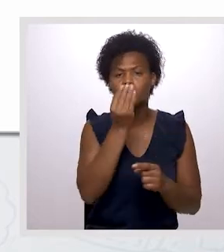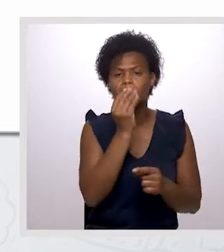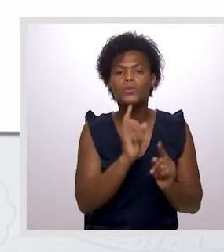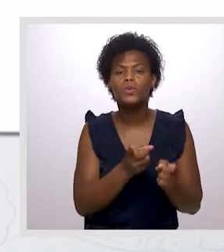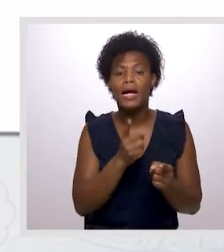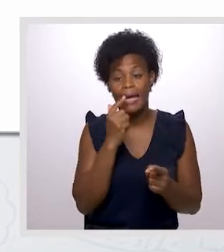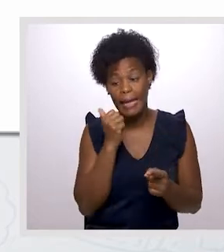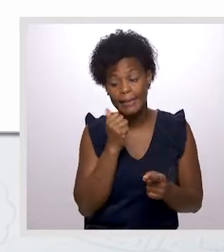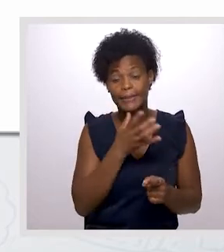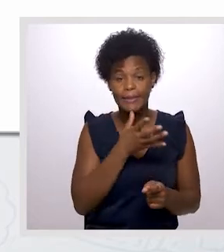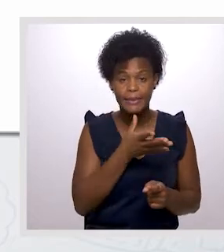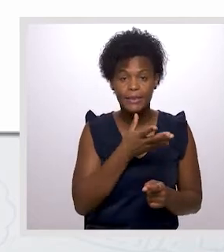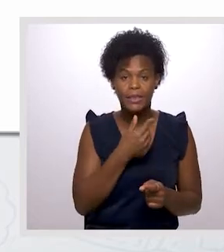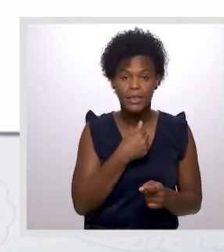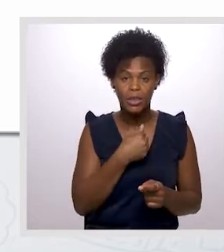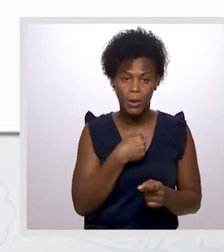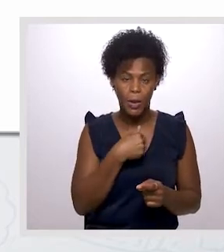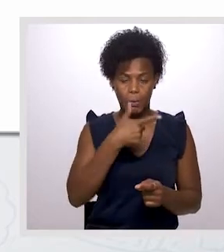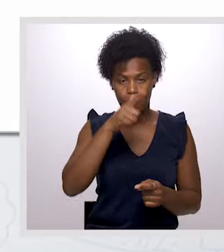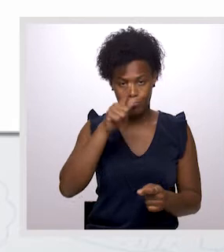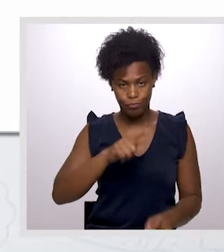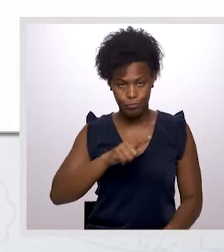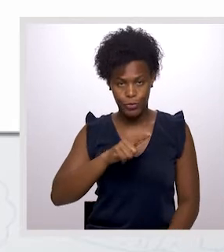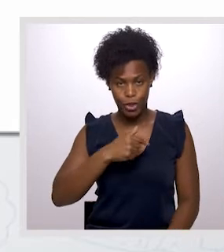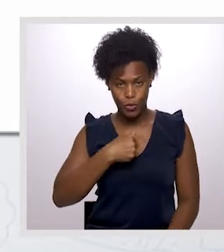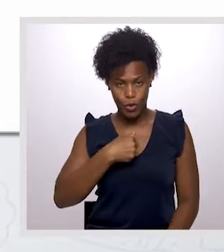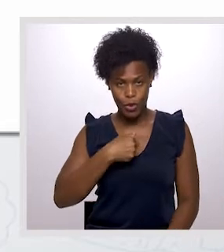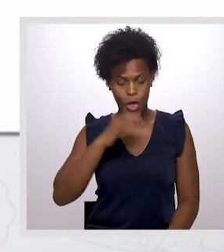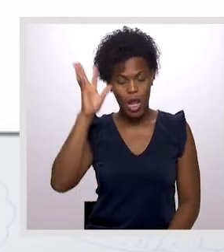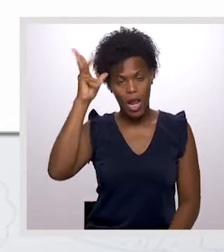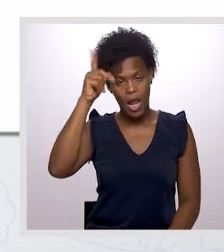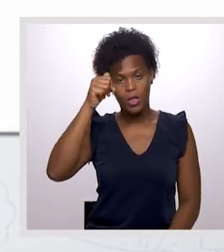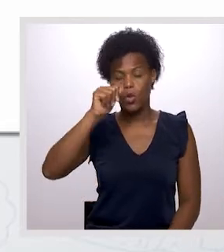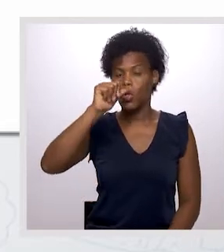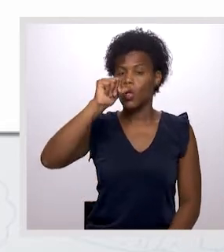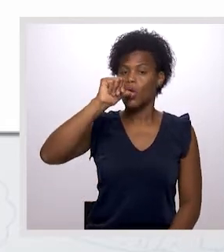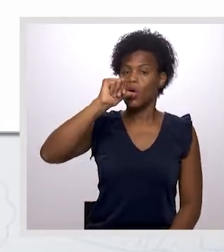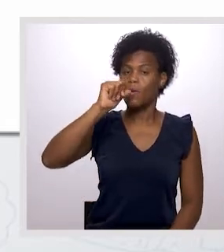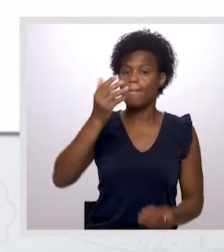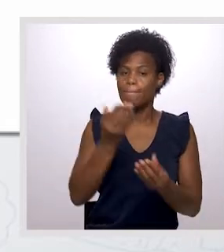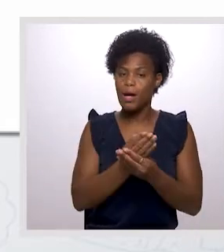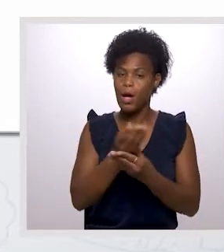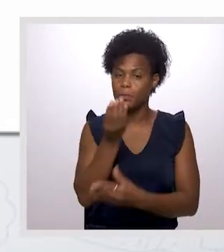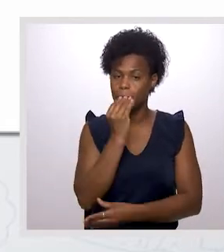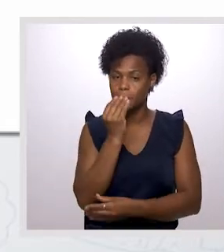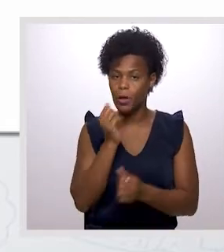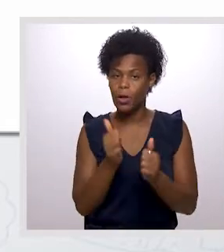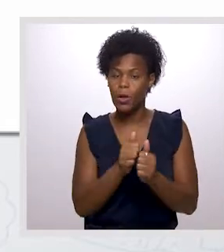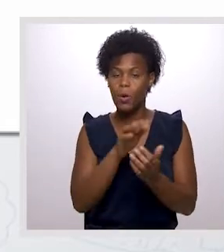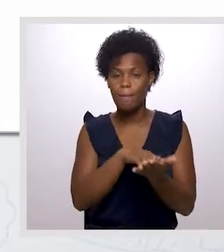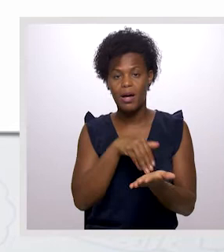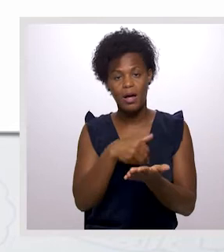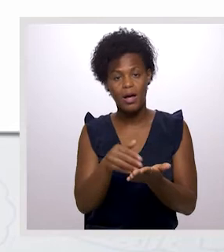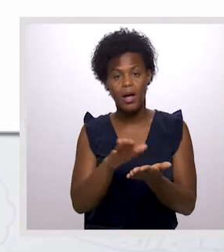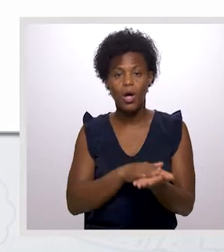dit « Au petit déjeuner, je bois du lait et je mange du pain avec du beurre ou de